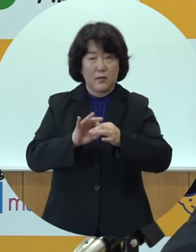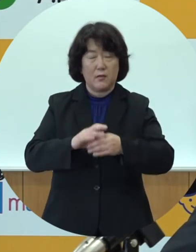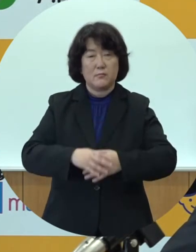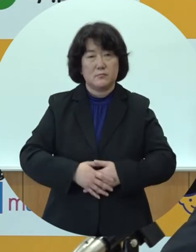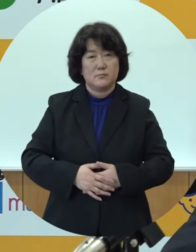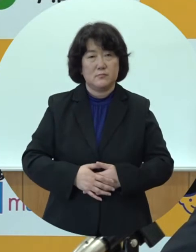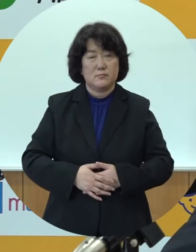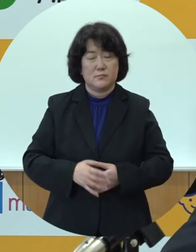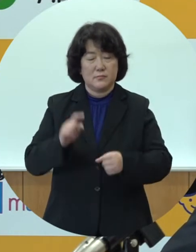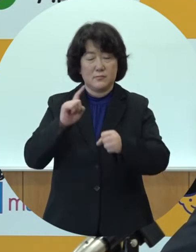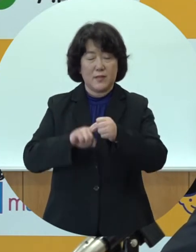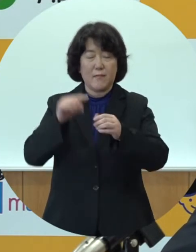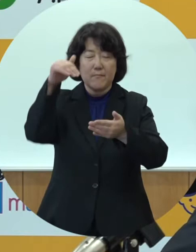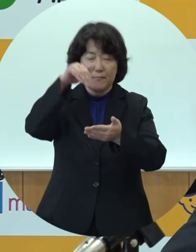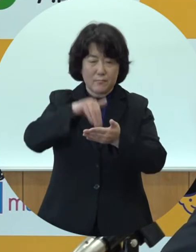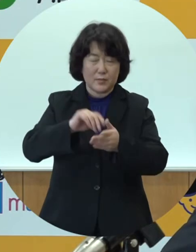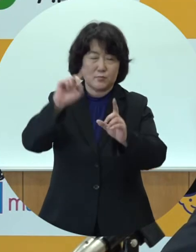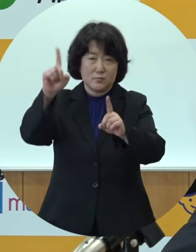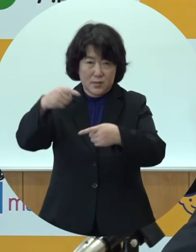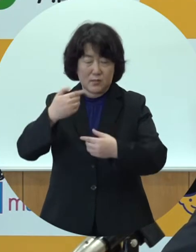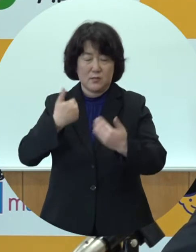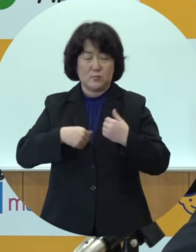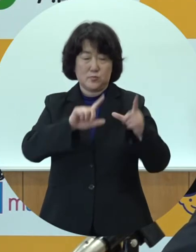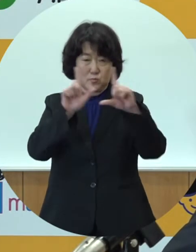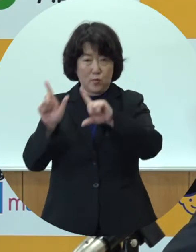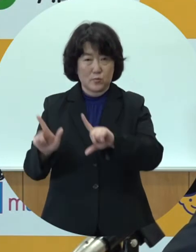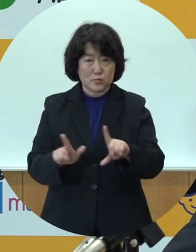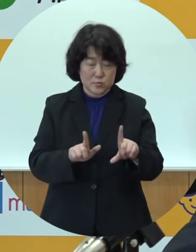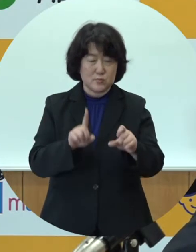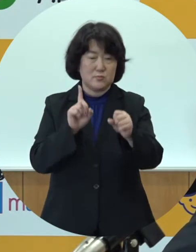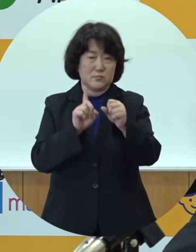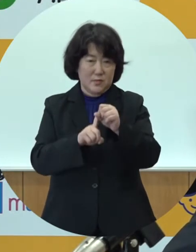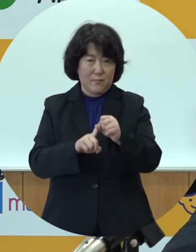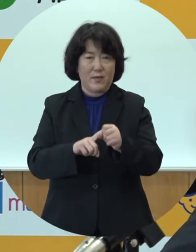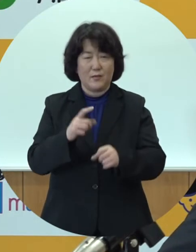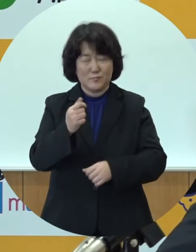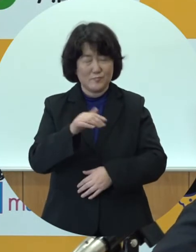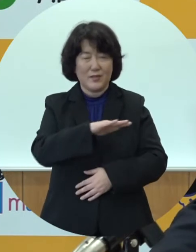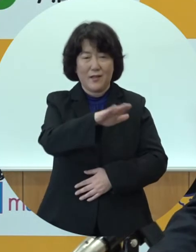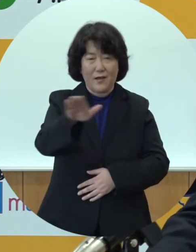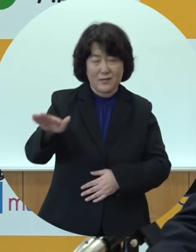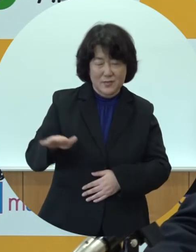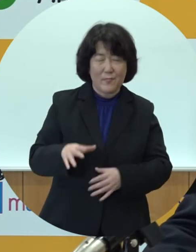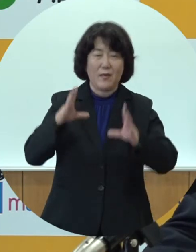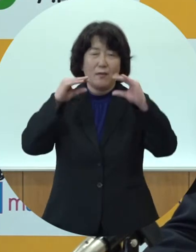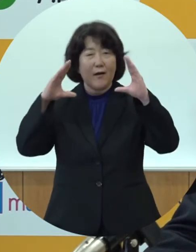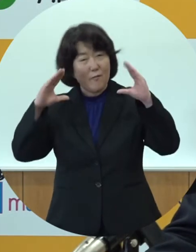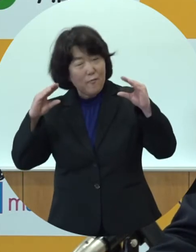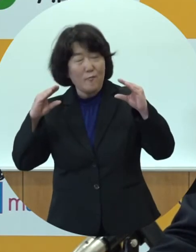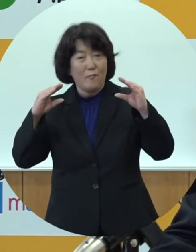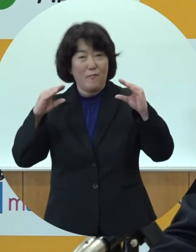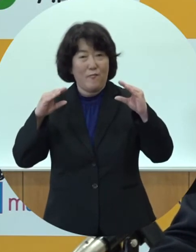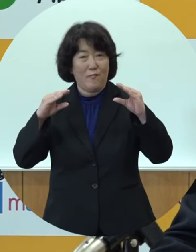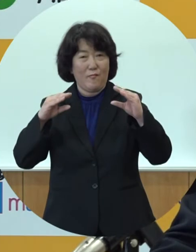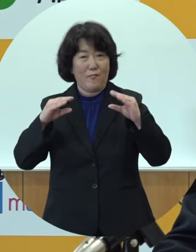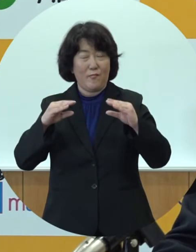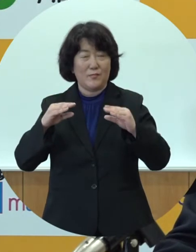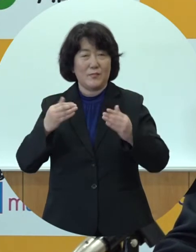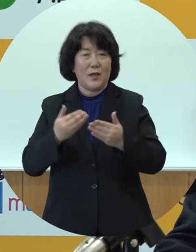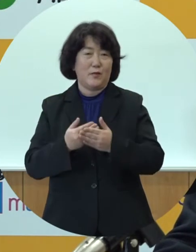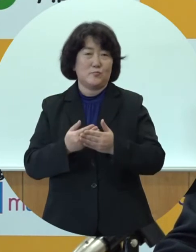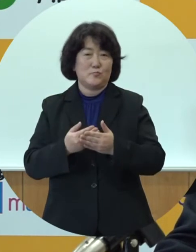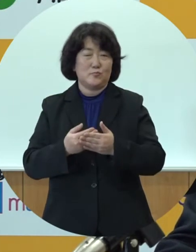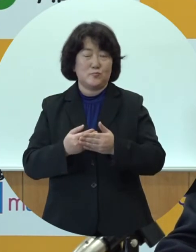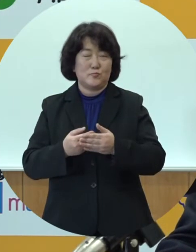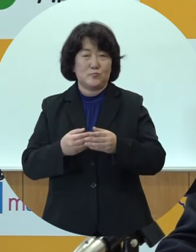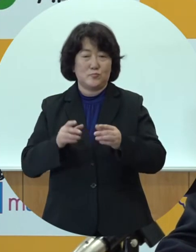始を楽しくお過ごしをいただくため、少し皆さんが笑顔になるような話題を2点ほどお伝えをさ